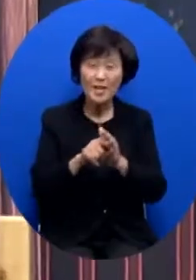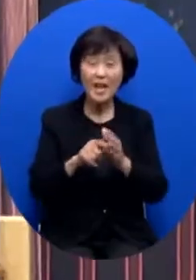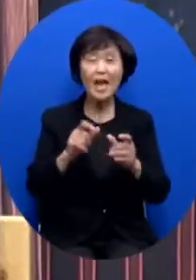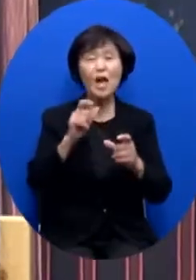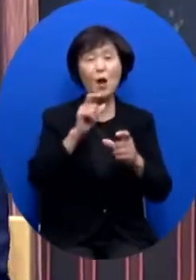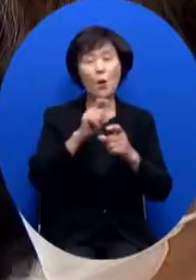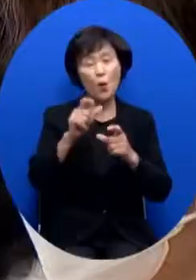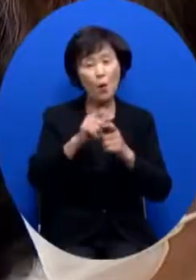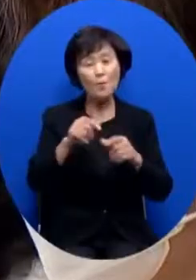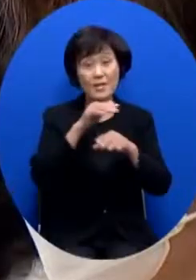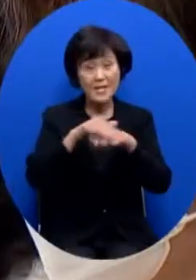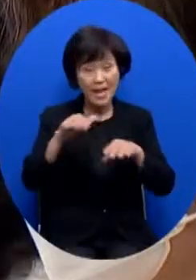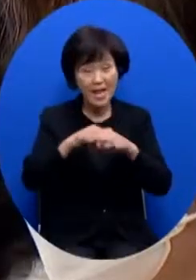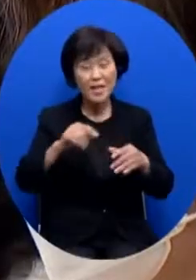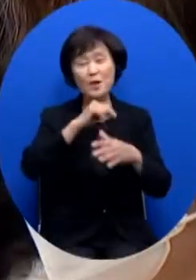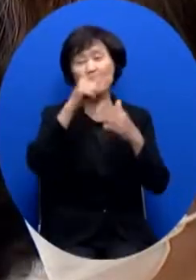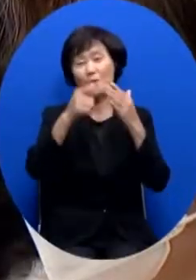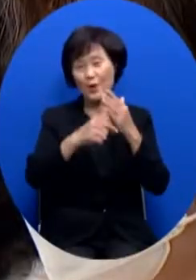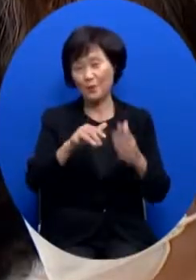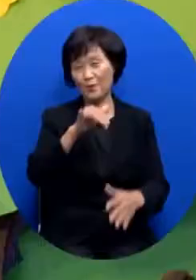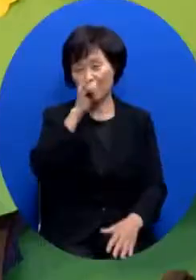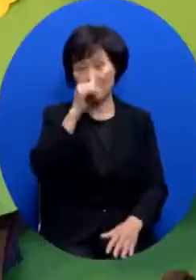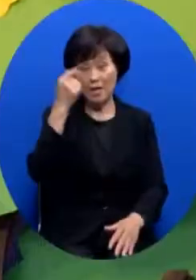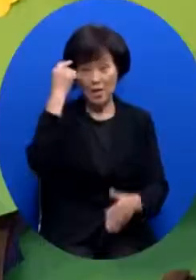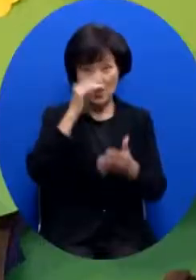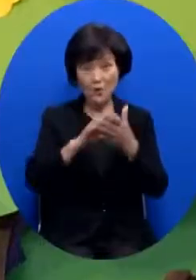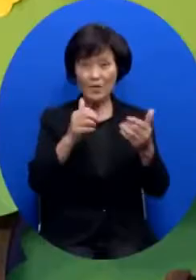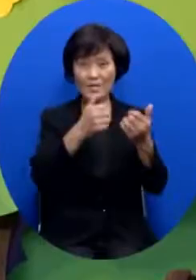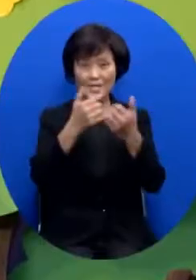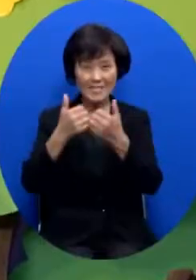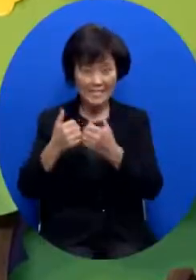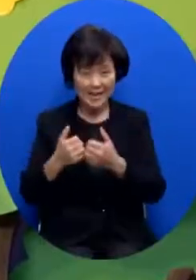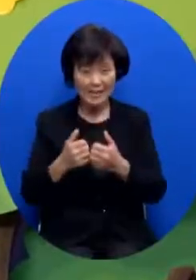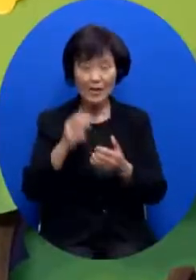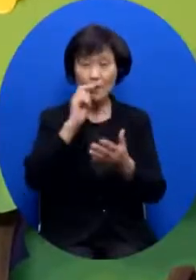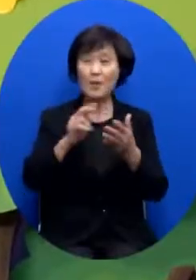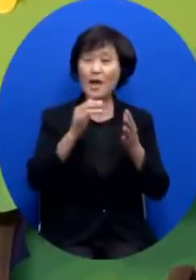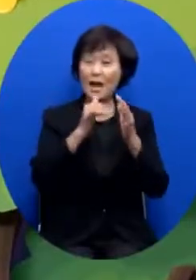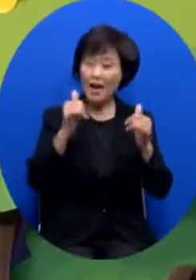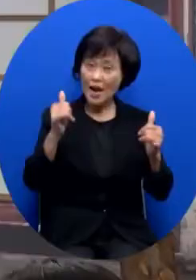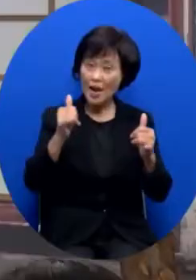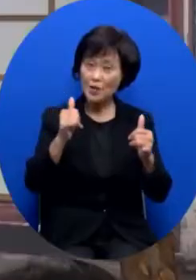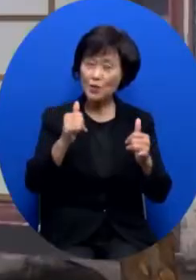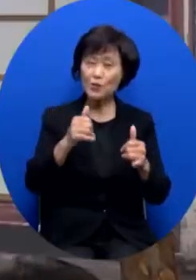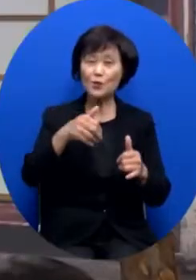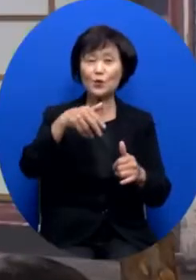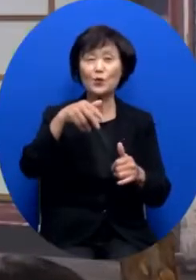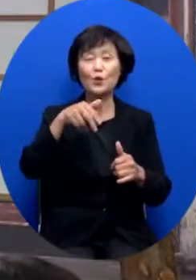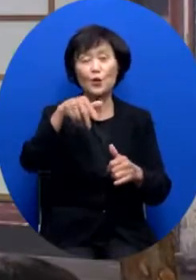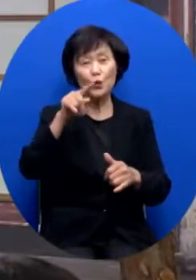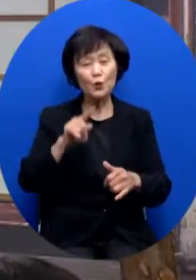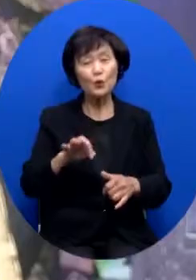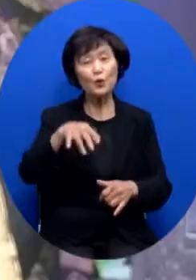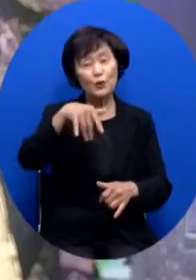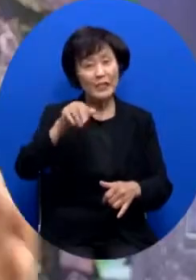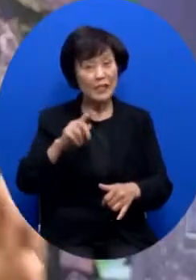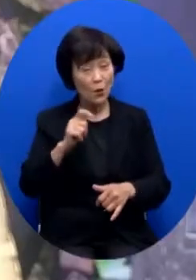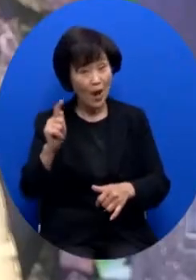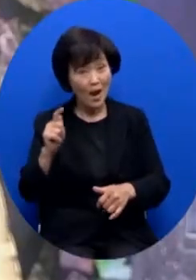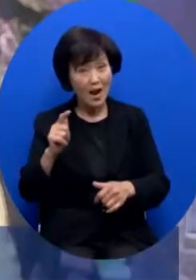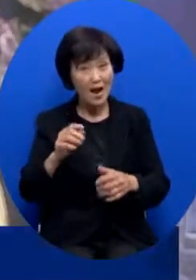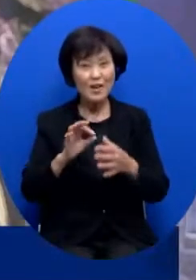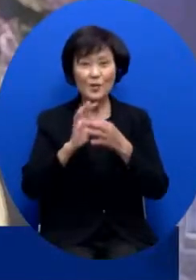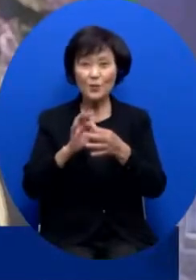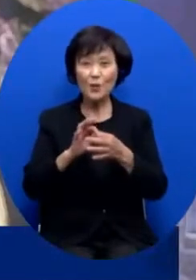시작합니다. 장경동 목사의 시원한 상담과 가수 류지광의 유쾌한 입담으로 시청자의 고민을 들어줍니다. 잘